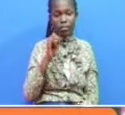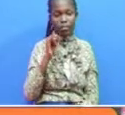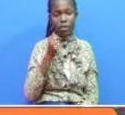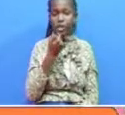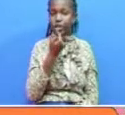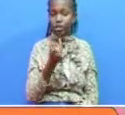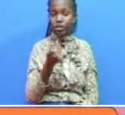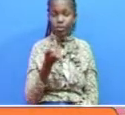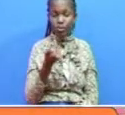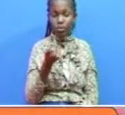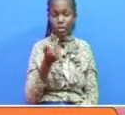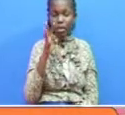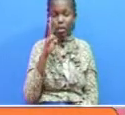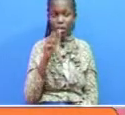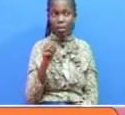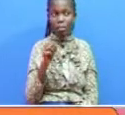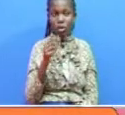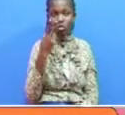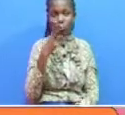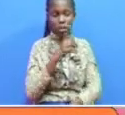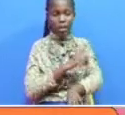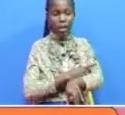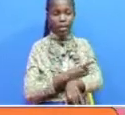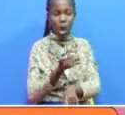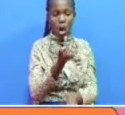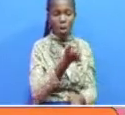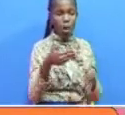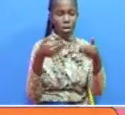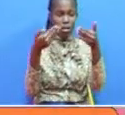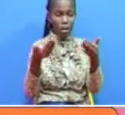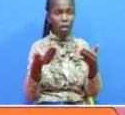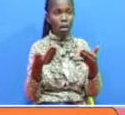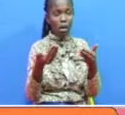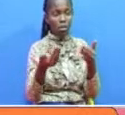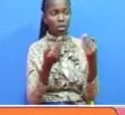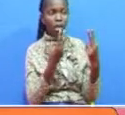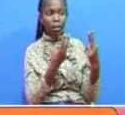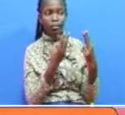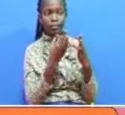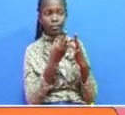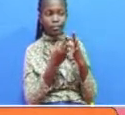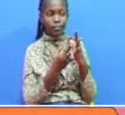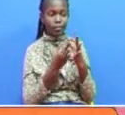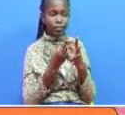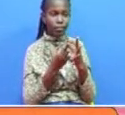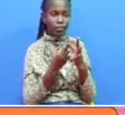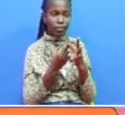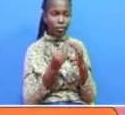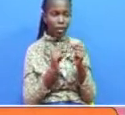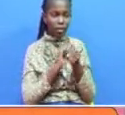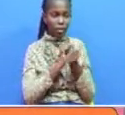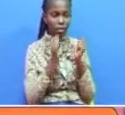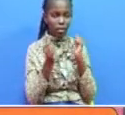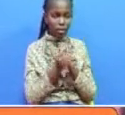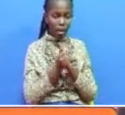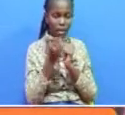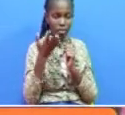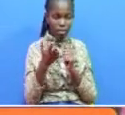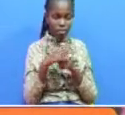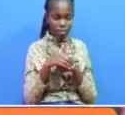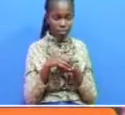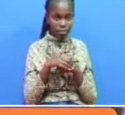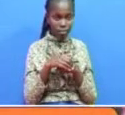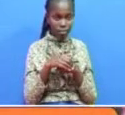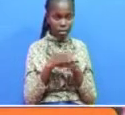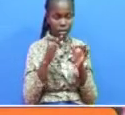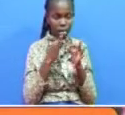Kwa hivyo tumewapea kama siku mbili hivi tuone kama kuna change yoyote,